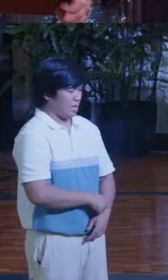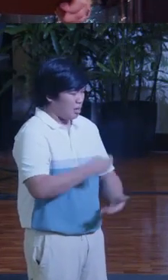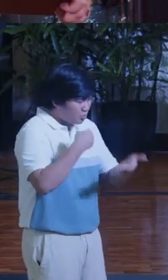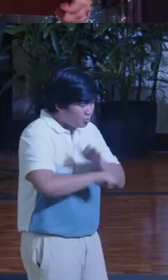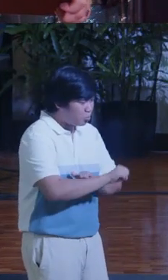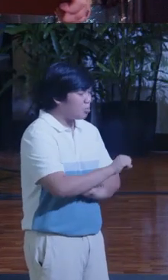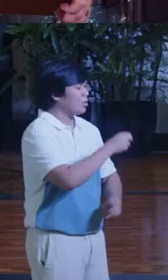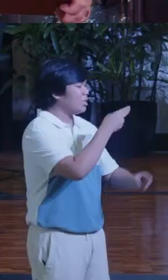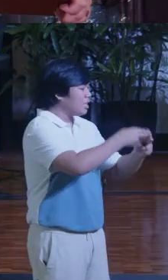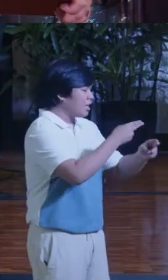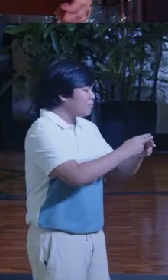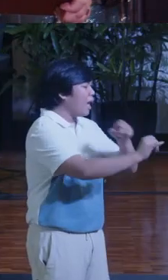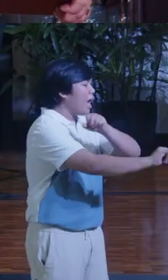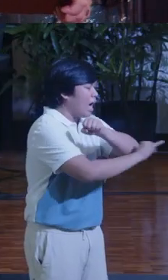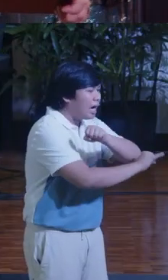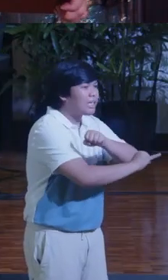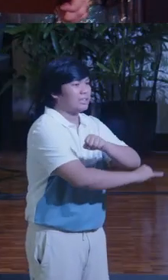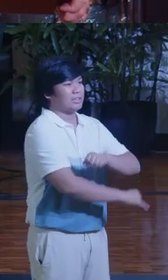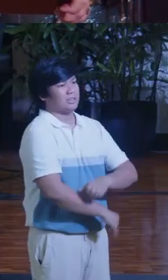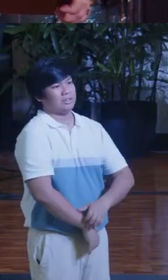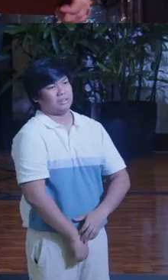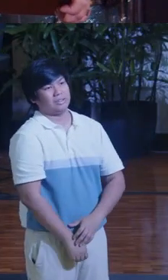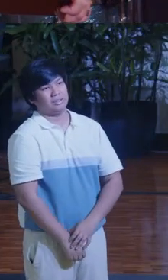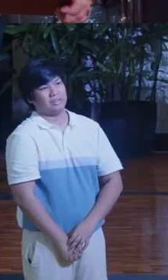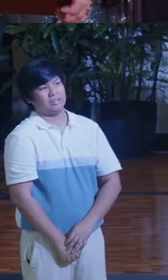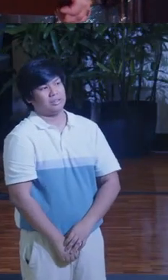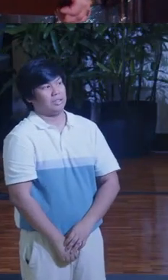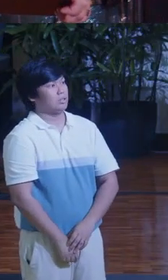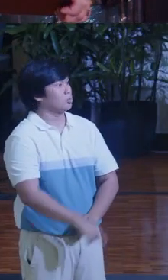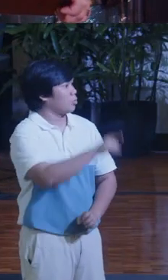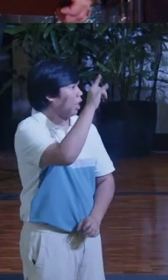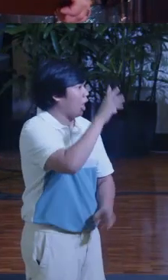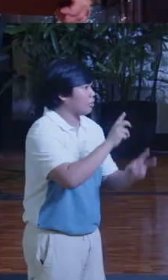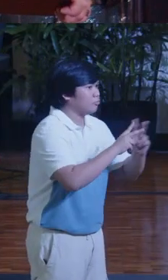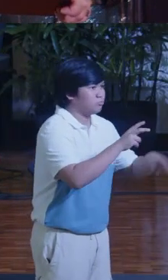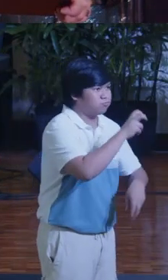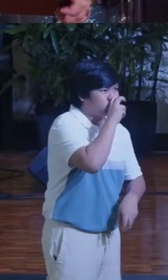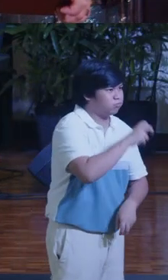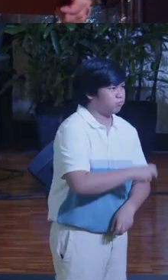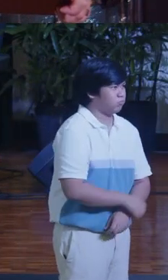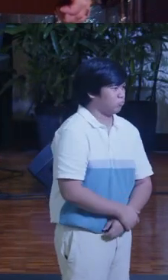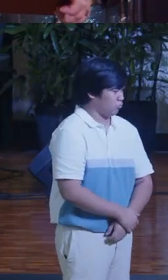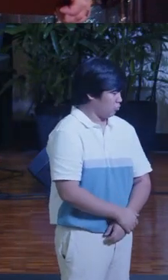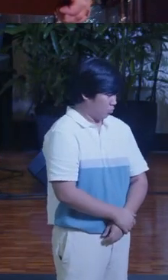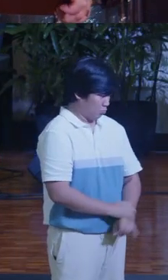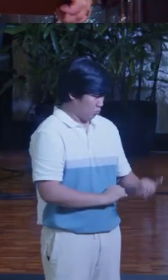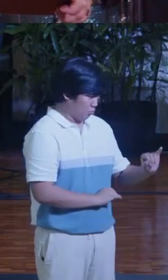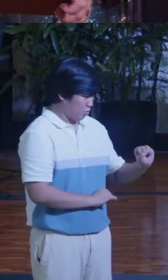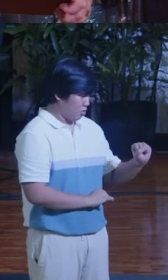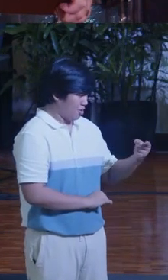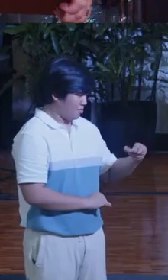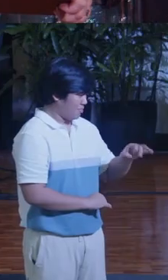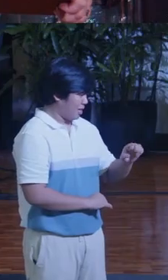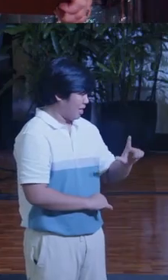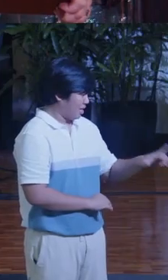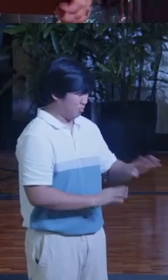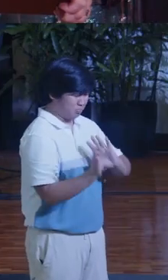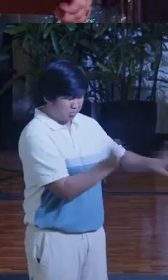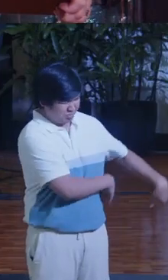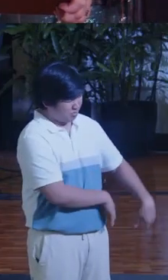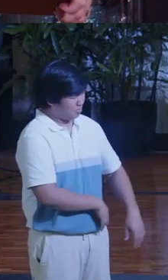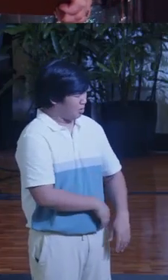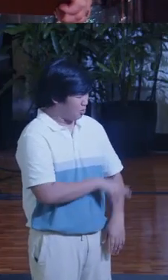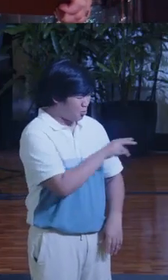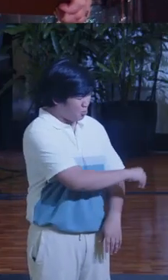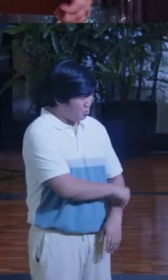Isaac." Yitzhak ang pronunciation. Ang ibig sabihin po noon, laughter.